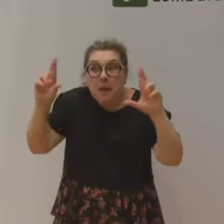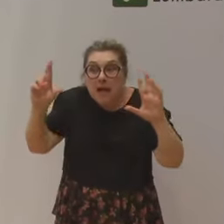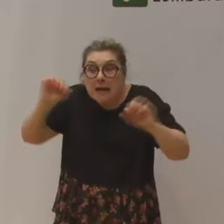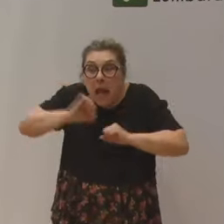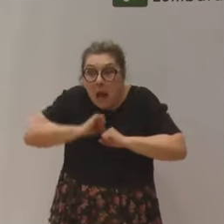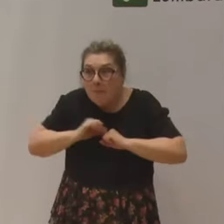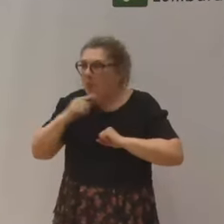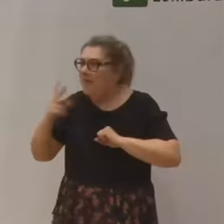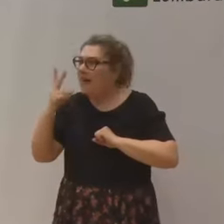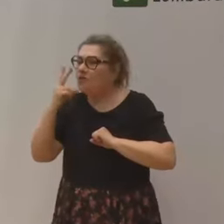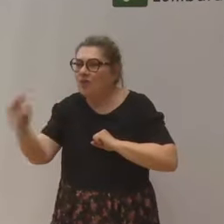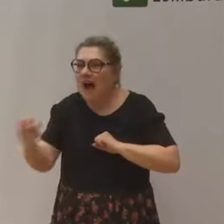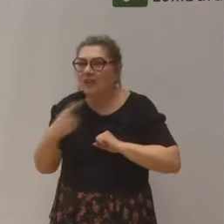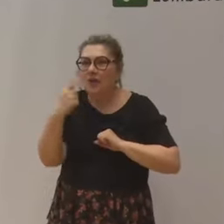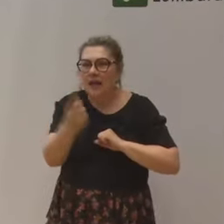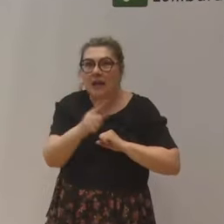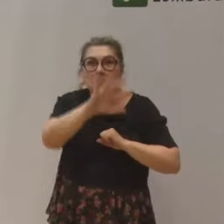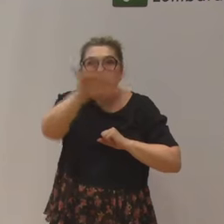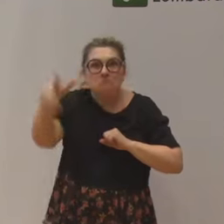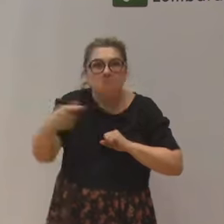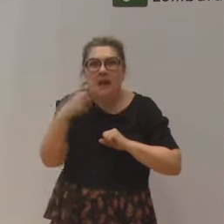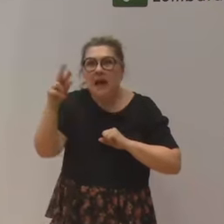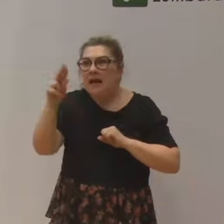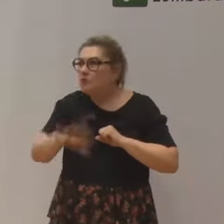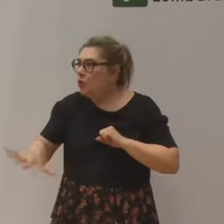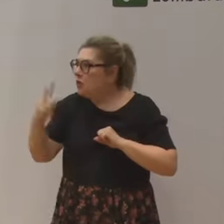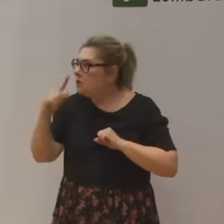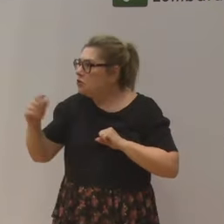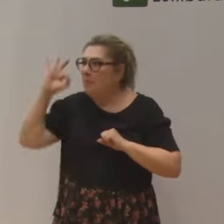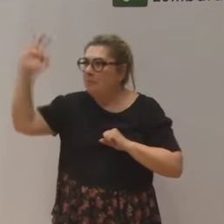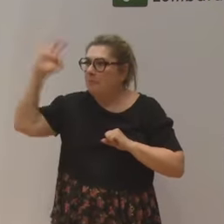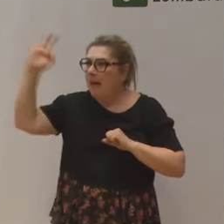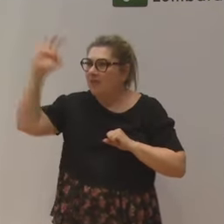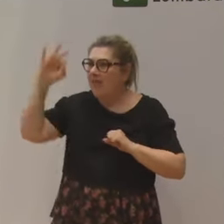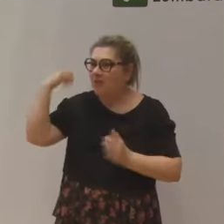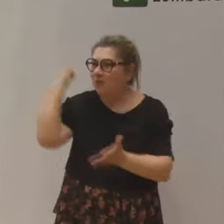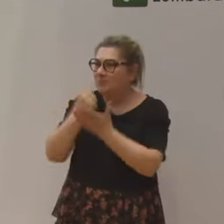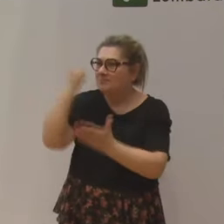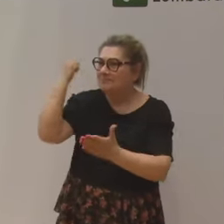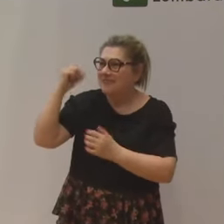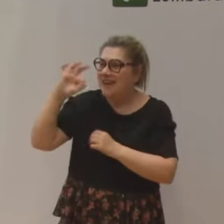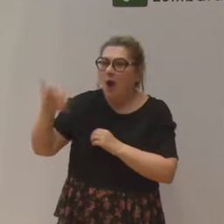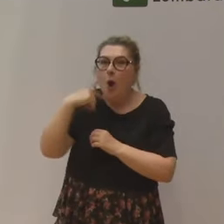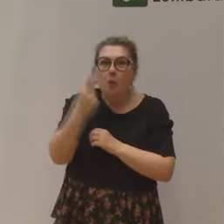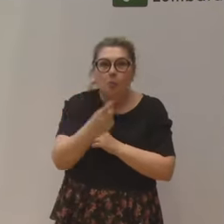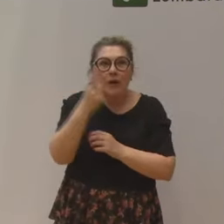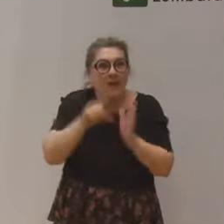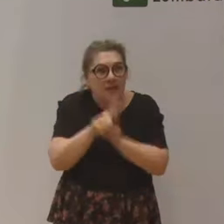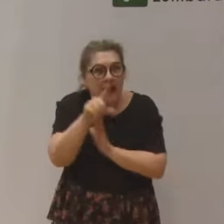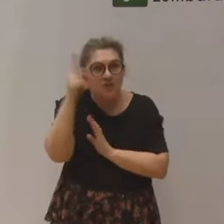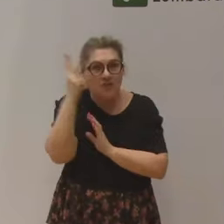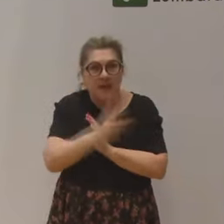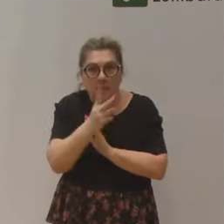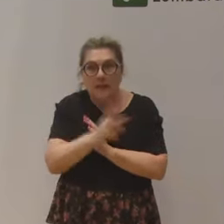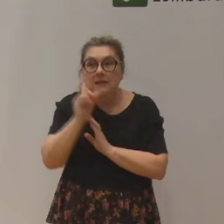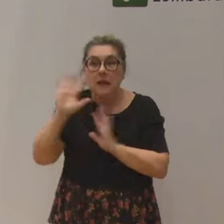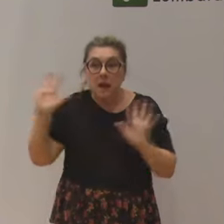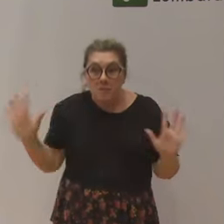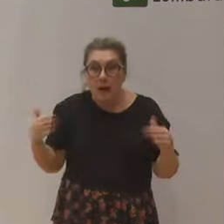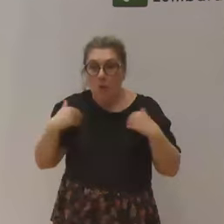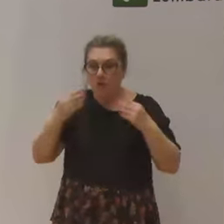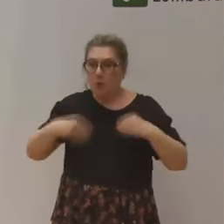lato intercettato le aspettative della regione e dall'altro possa essere realmente efficace. Ma secondo me sono a due